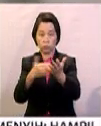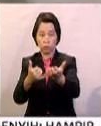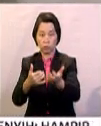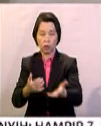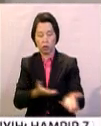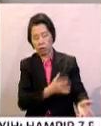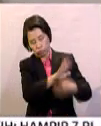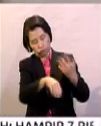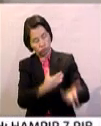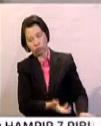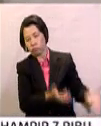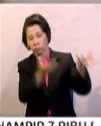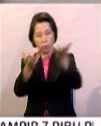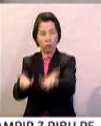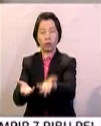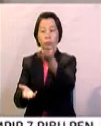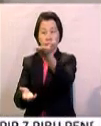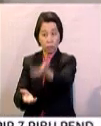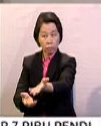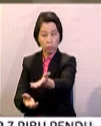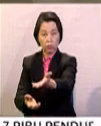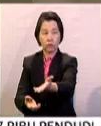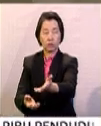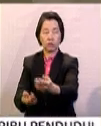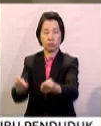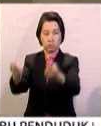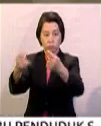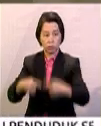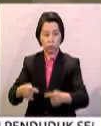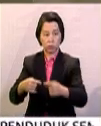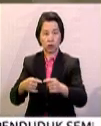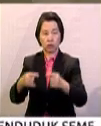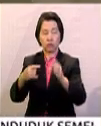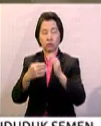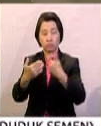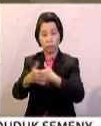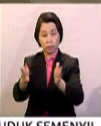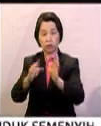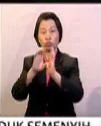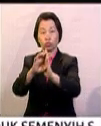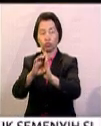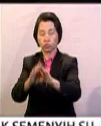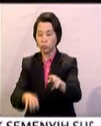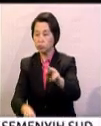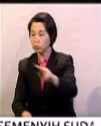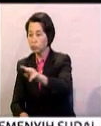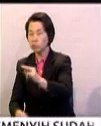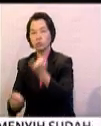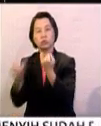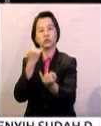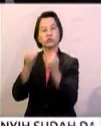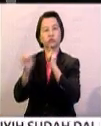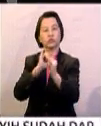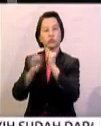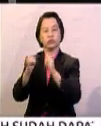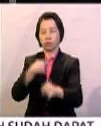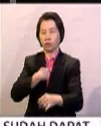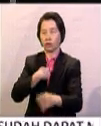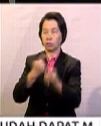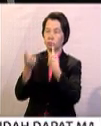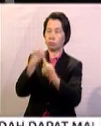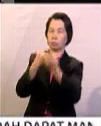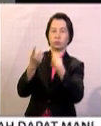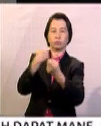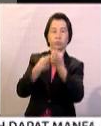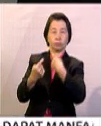saya bawa semua benda tu semua. Datang dekat showroom ni. Kira interview lah. Lepas